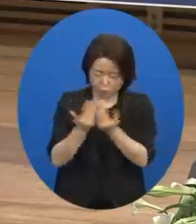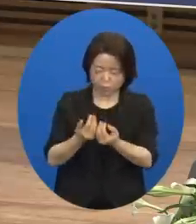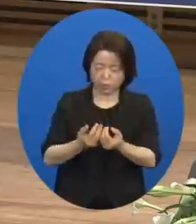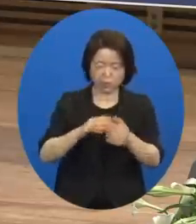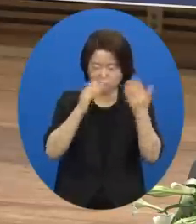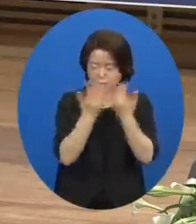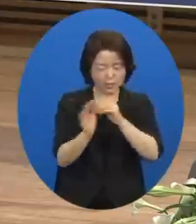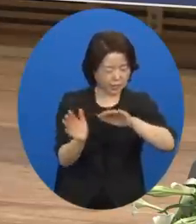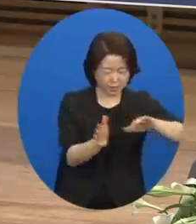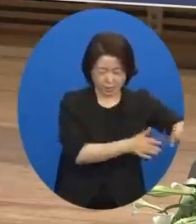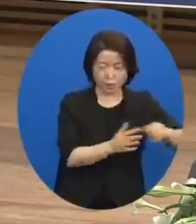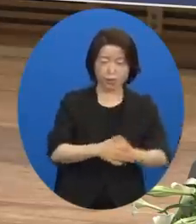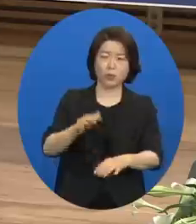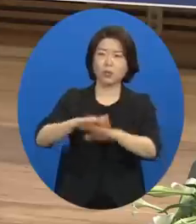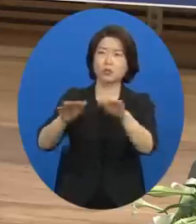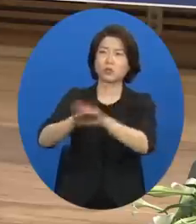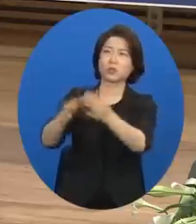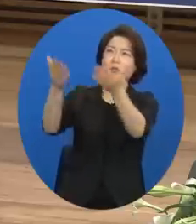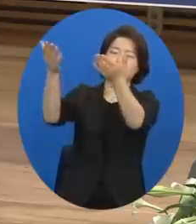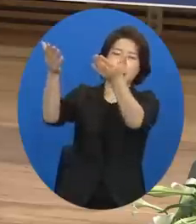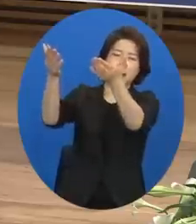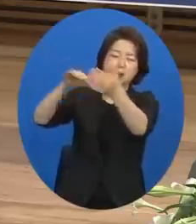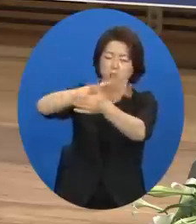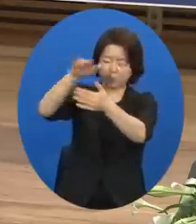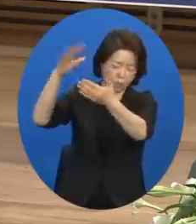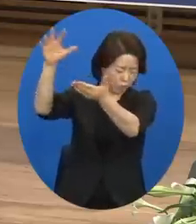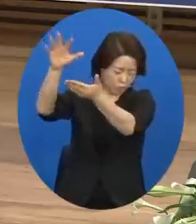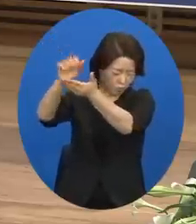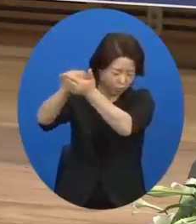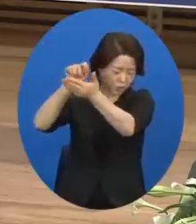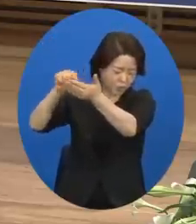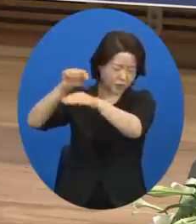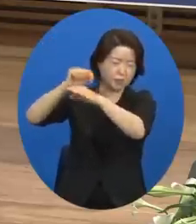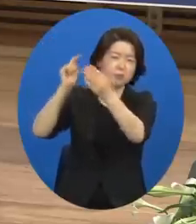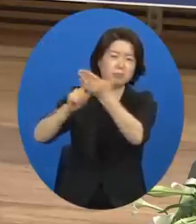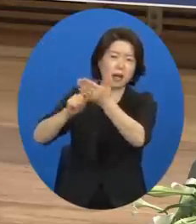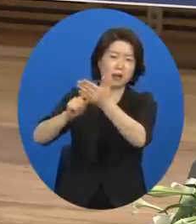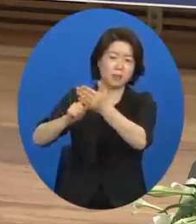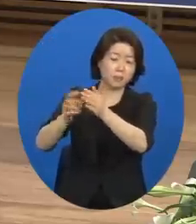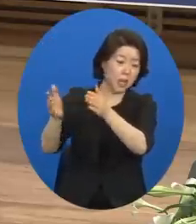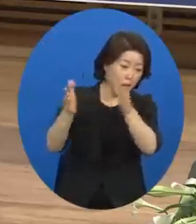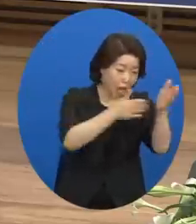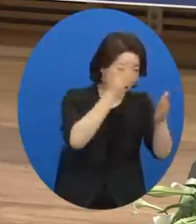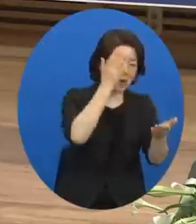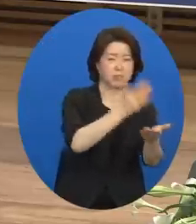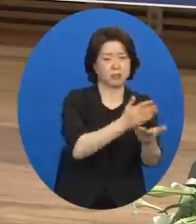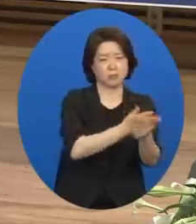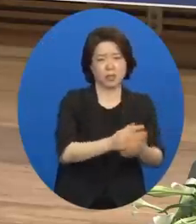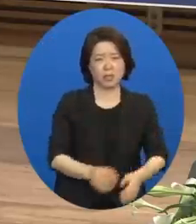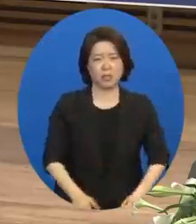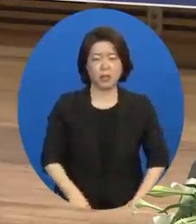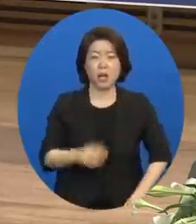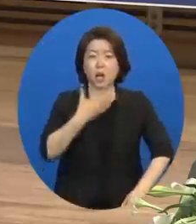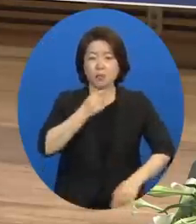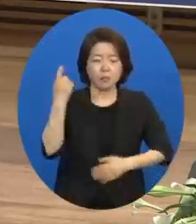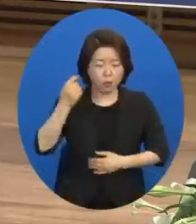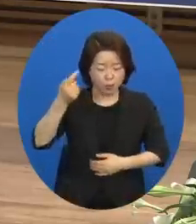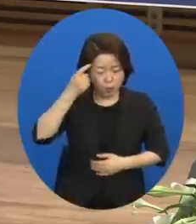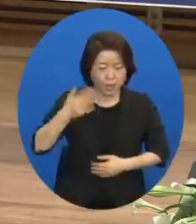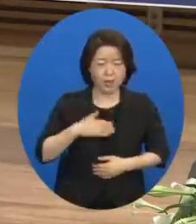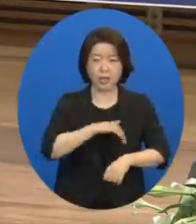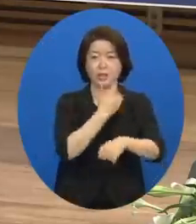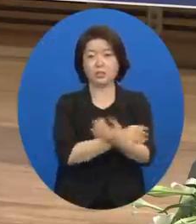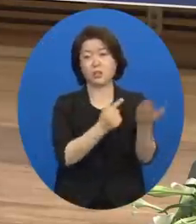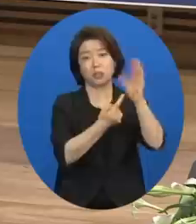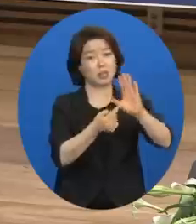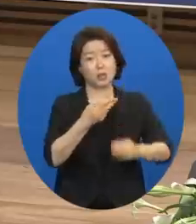내려놓고 주님을 두 손으로 전부로 붙잡을 그 전심이 딴 데 팔려 있던 거예요. 복음이 왜 내게 능력으로 나타나지